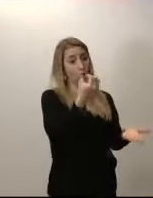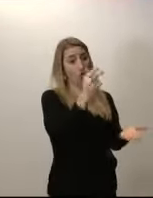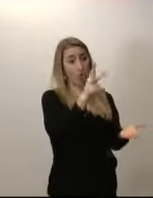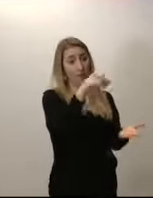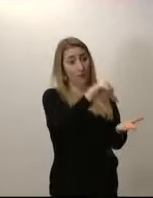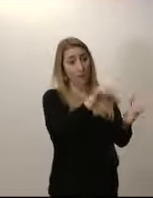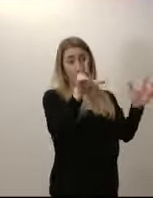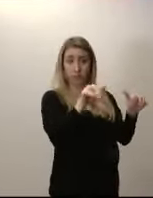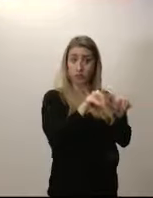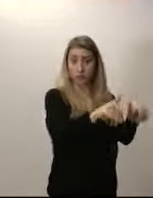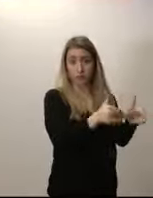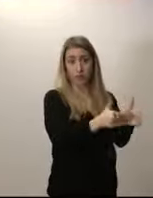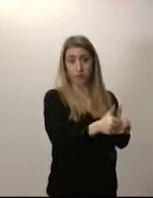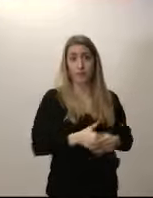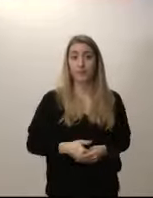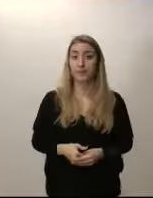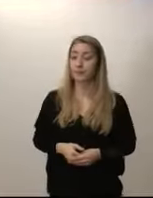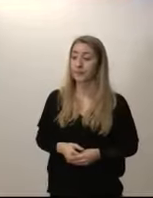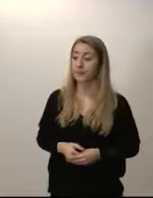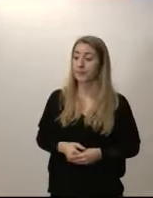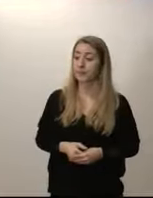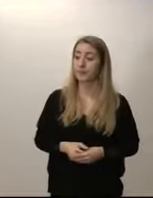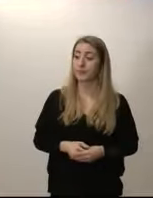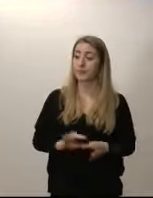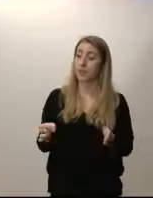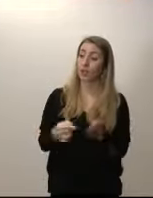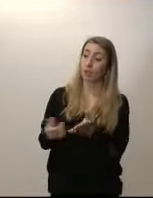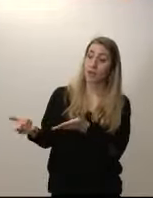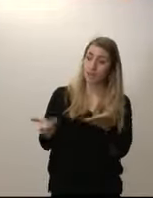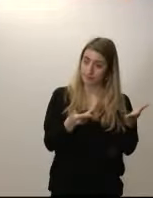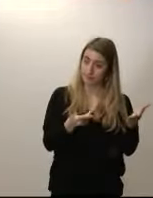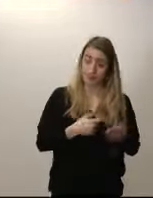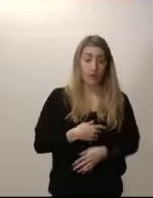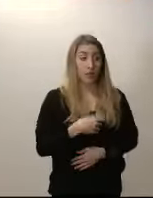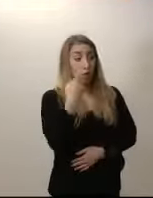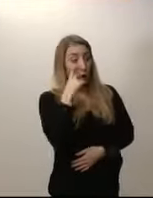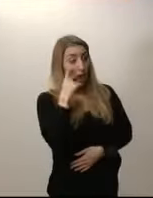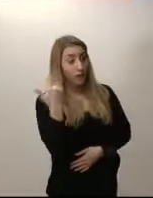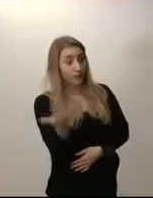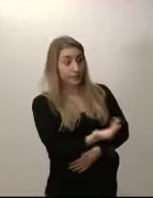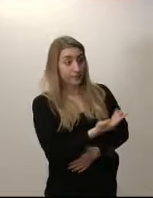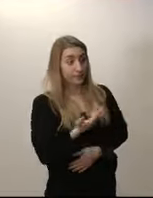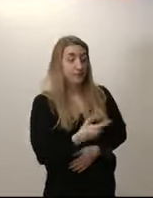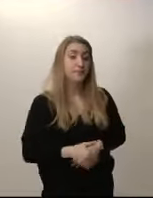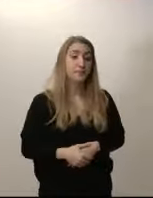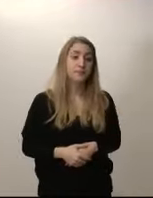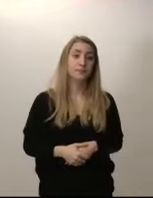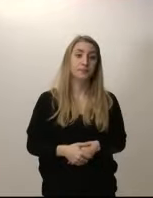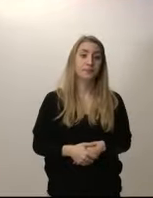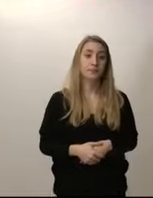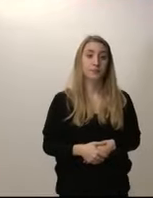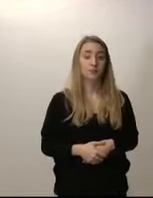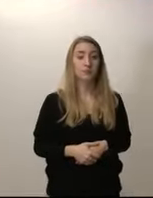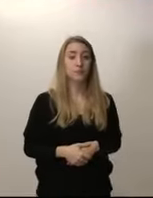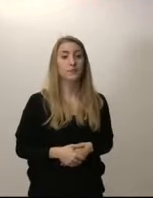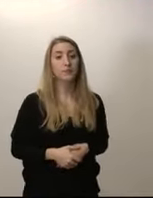C'est bien votre droit. Des remarques?